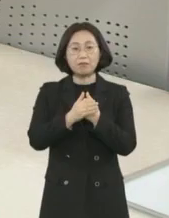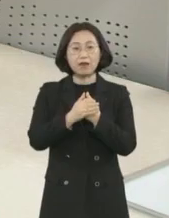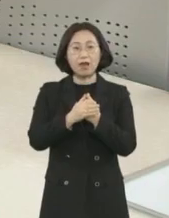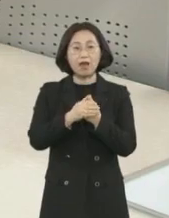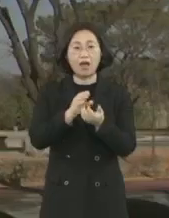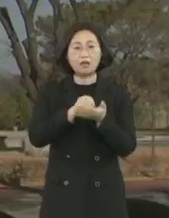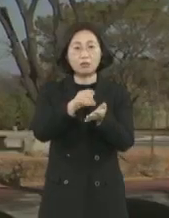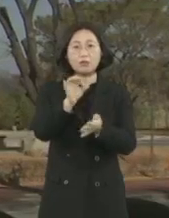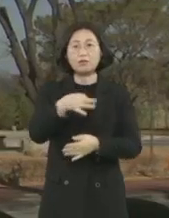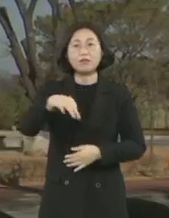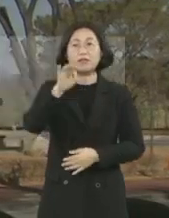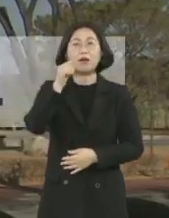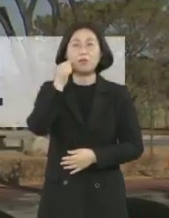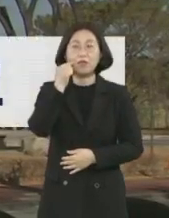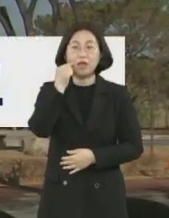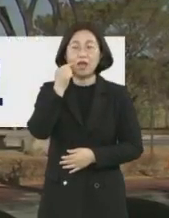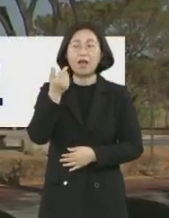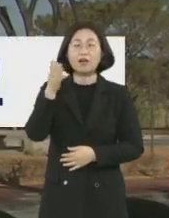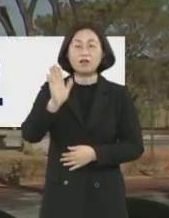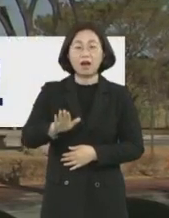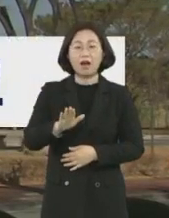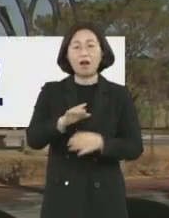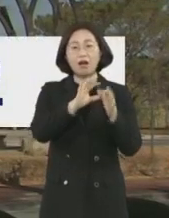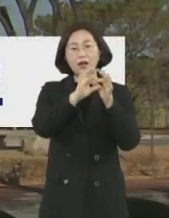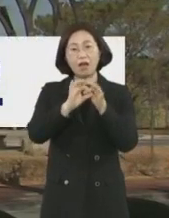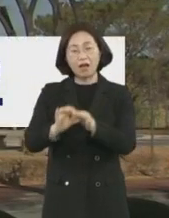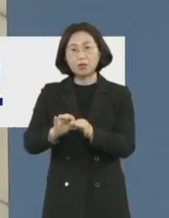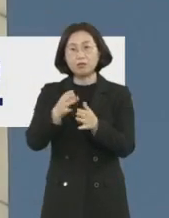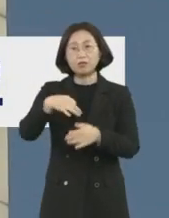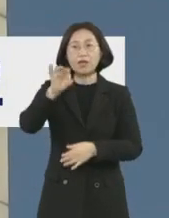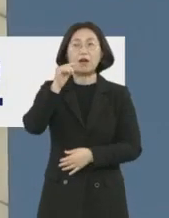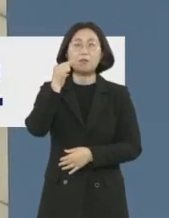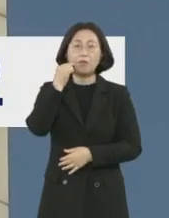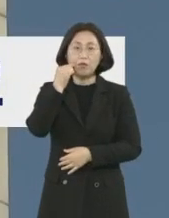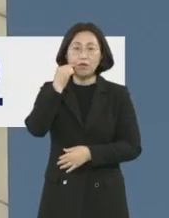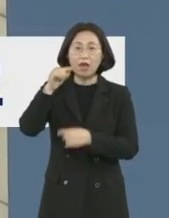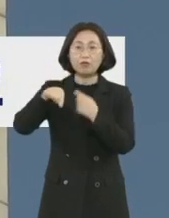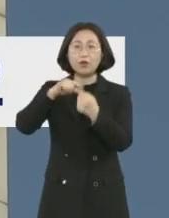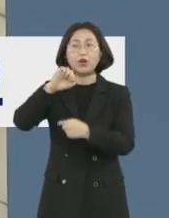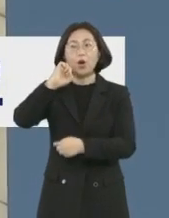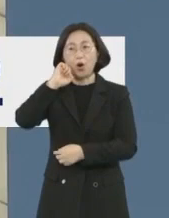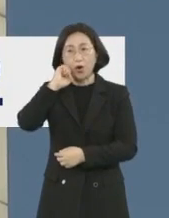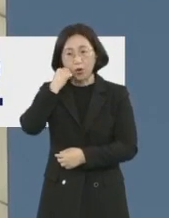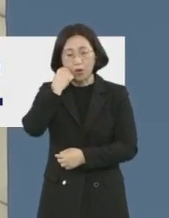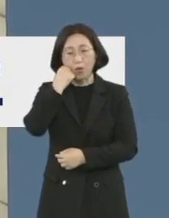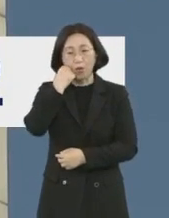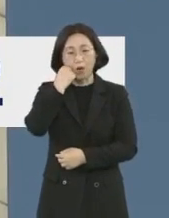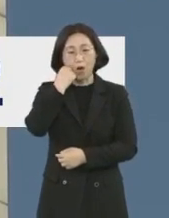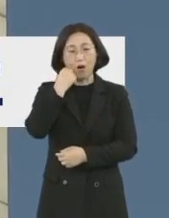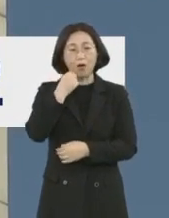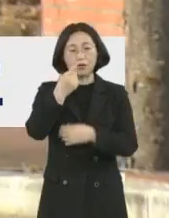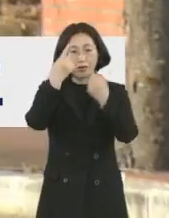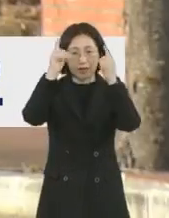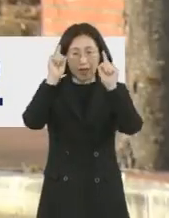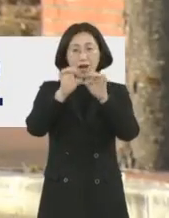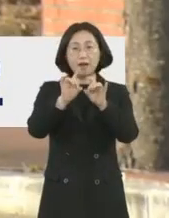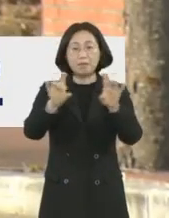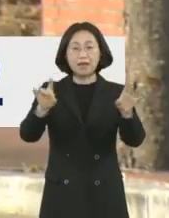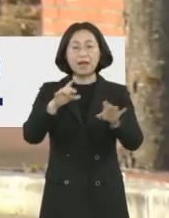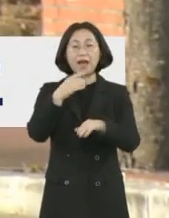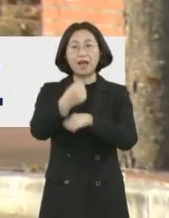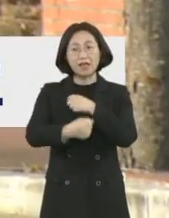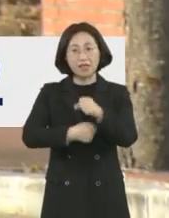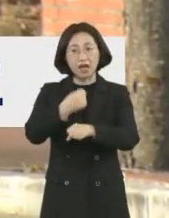없습니다. 하지만 장기간 동결로 인해 정부 재정 의존이 커지면서 대학 줄서기로 인한 자율성 훼손, 대학